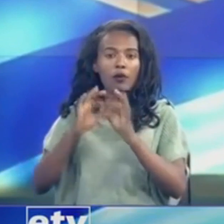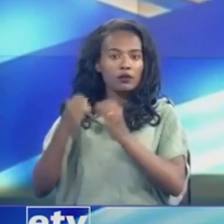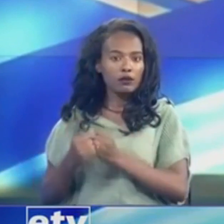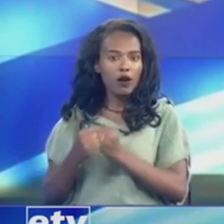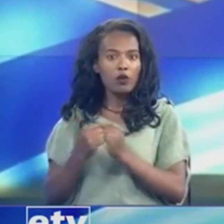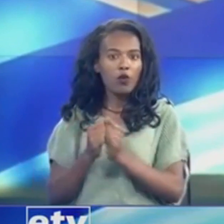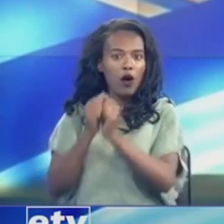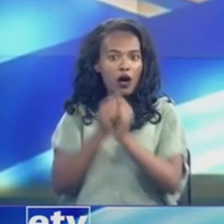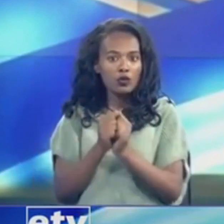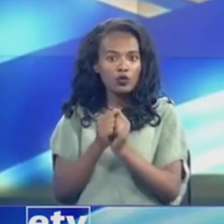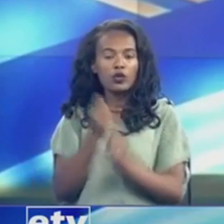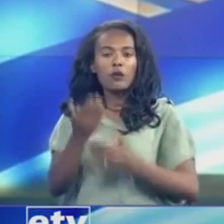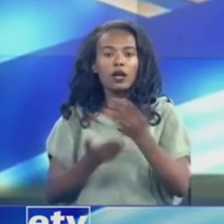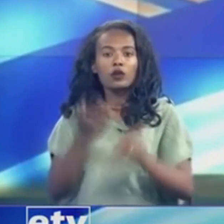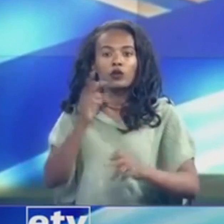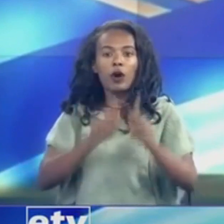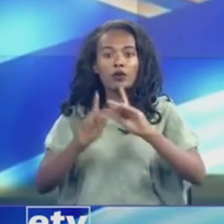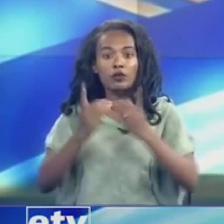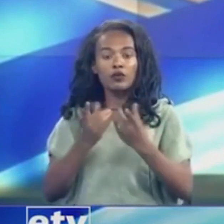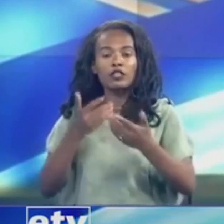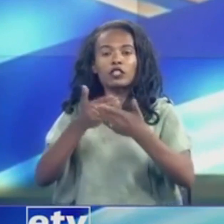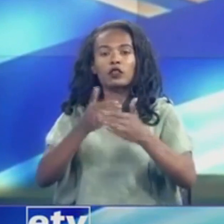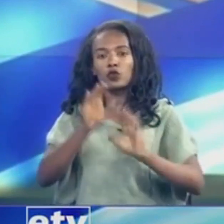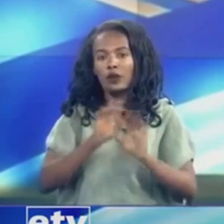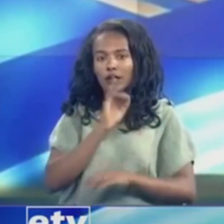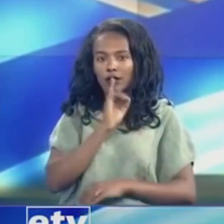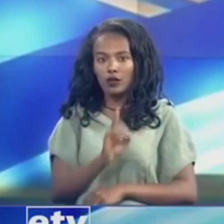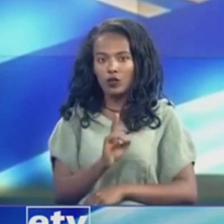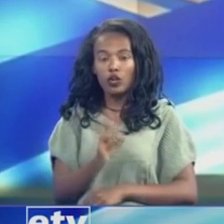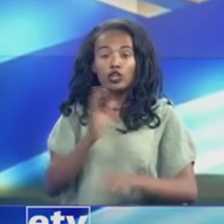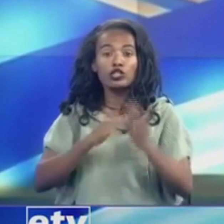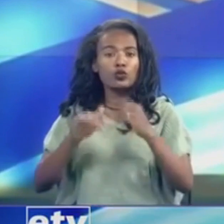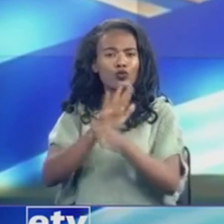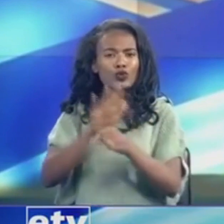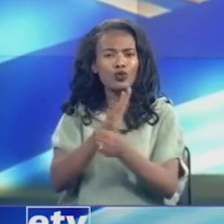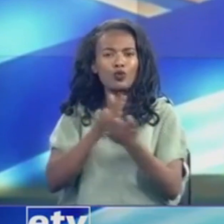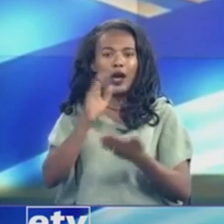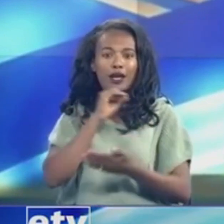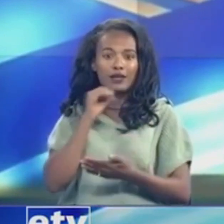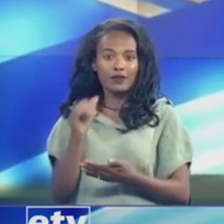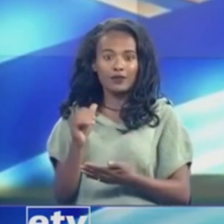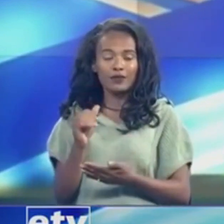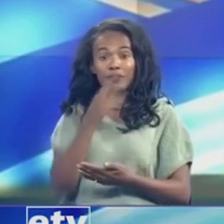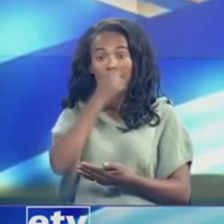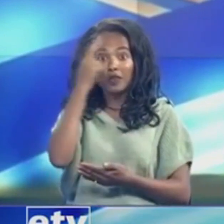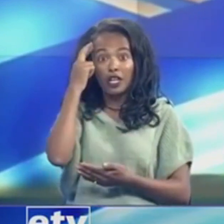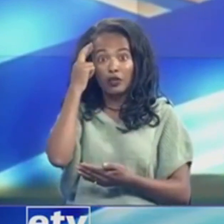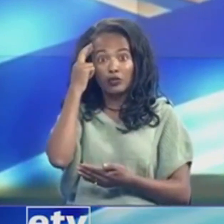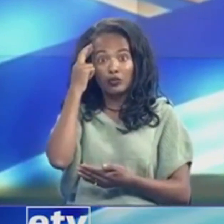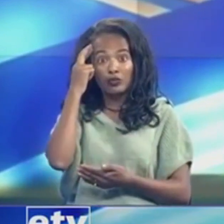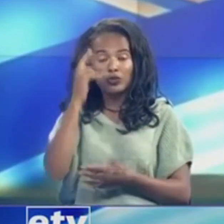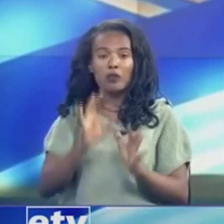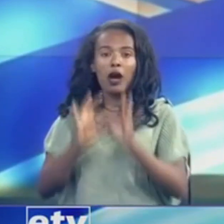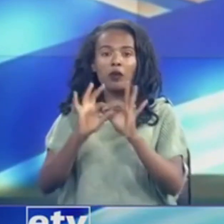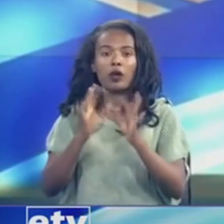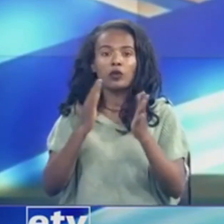ሆኖ የሚያገለግሉት ማህበረሰብ ክፍል እንዲደርሱ ማድረግ ነው ማለት ነው። ችግሩ ሙሉ ለሙሉ አይቀርፍም። ምክንያቱም